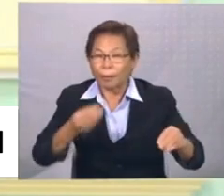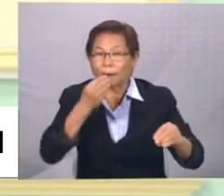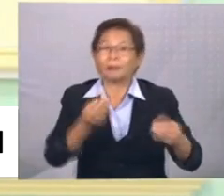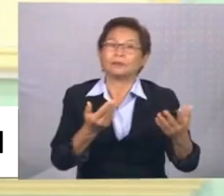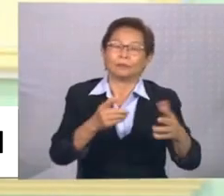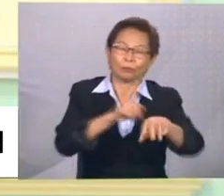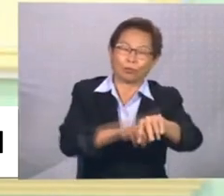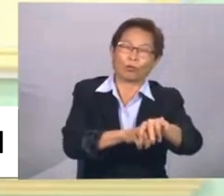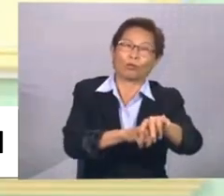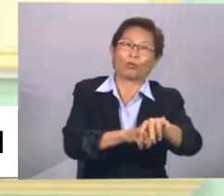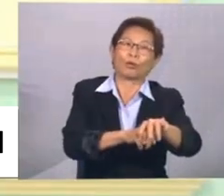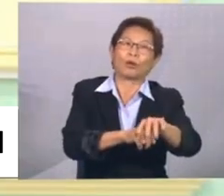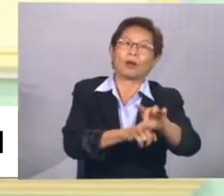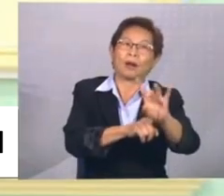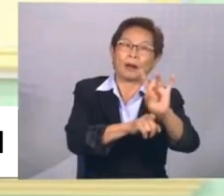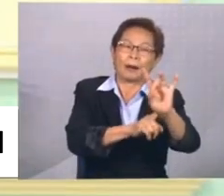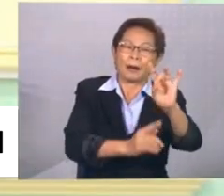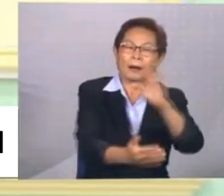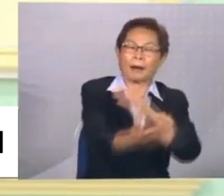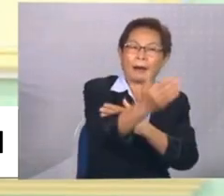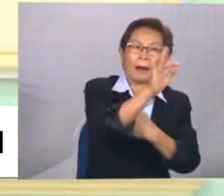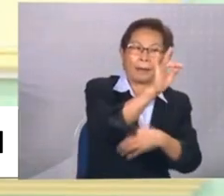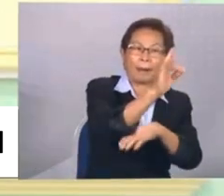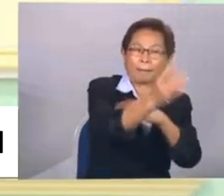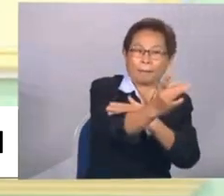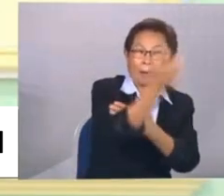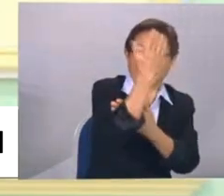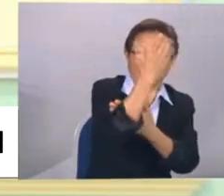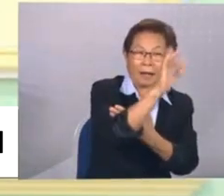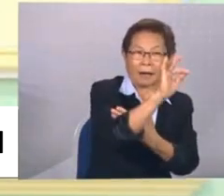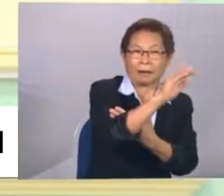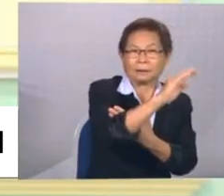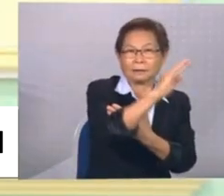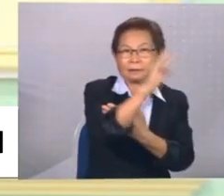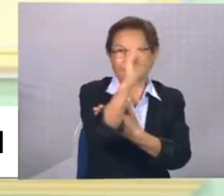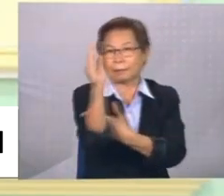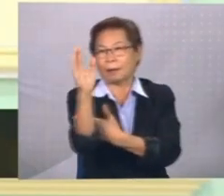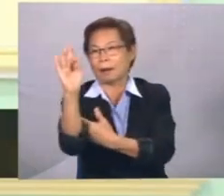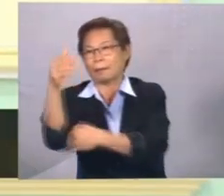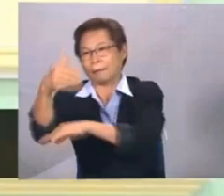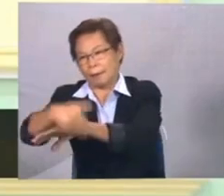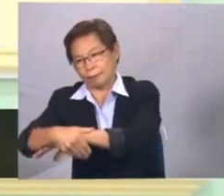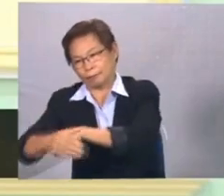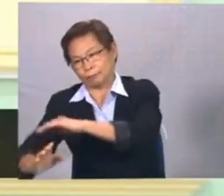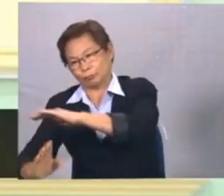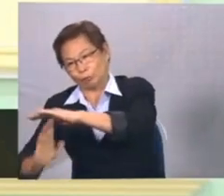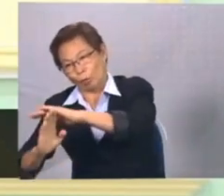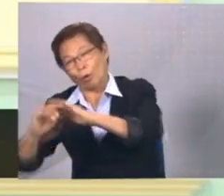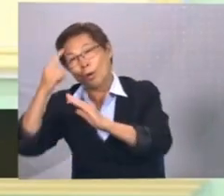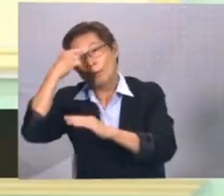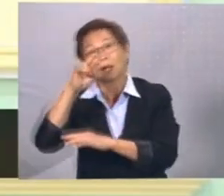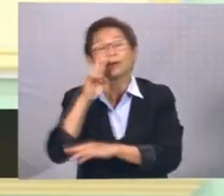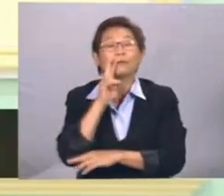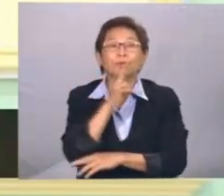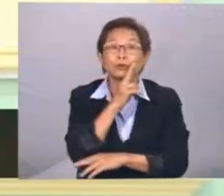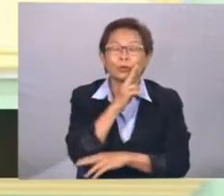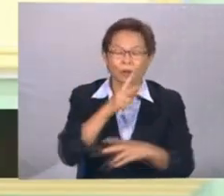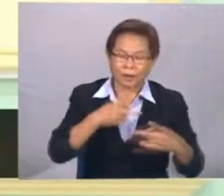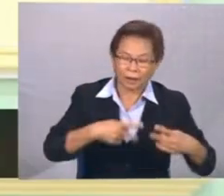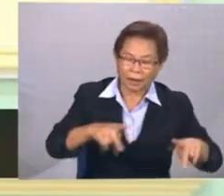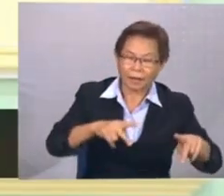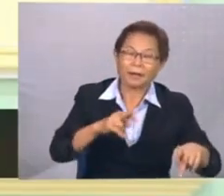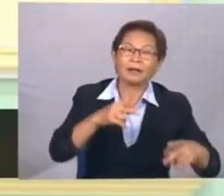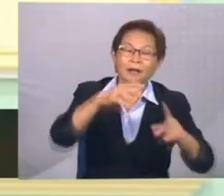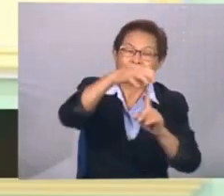diantara pukul 8 pagi hingga pukul delapan malam bagi restaurant terkenal